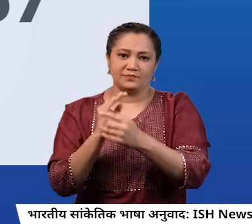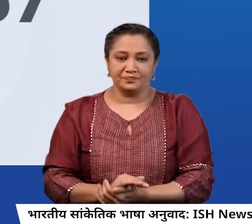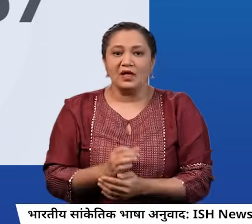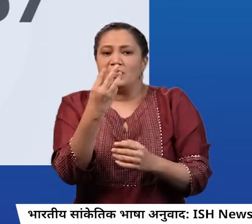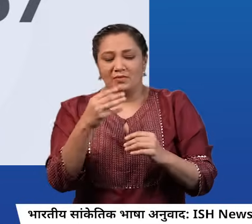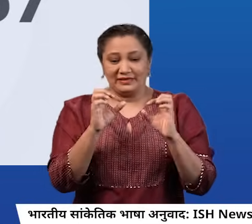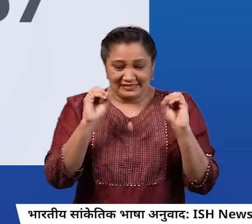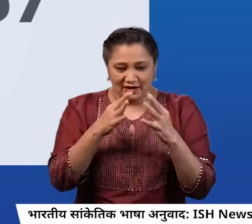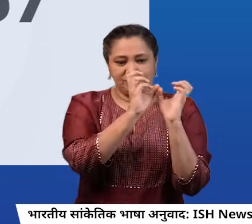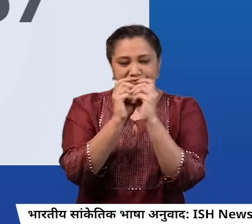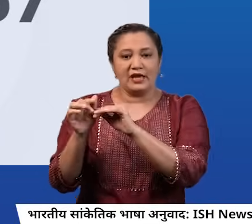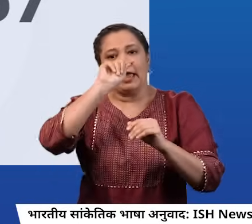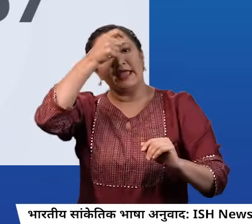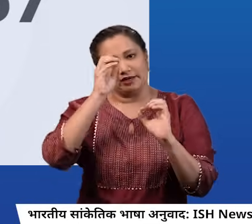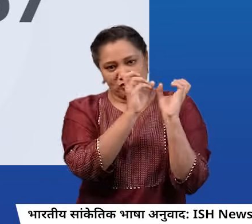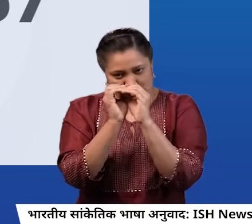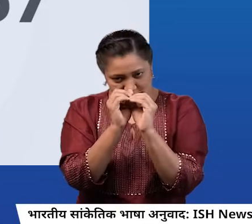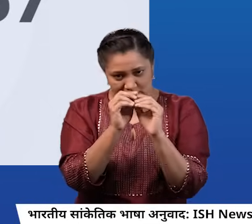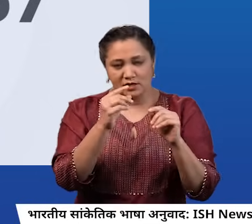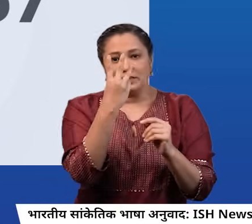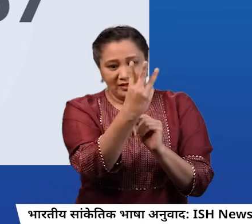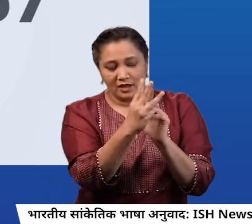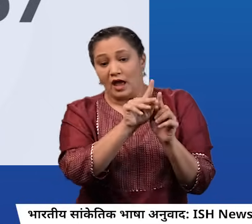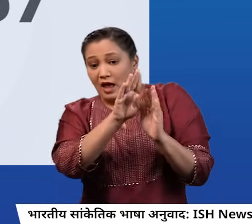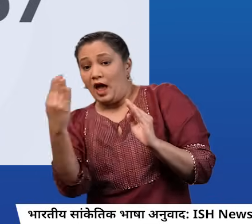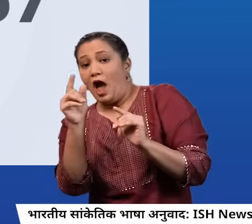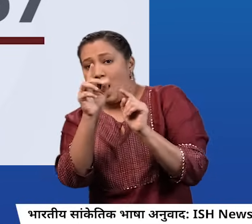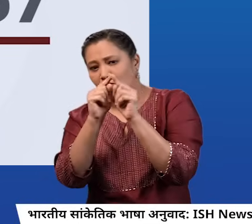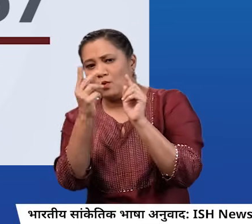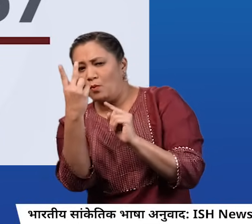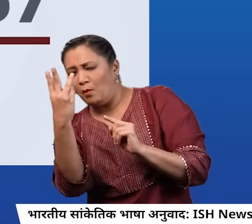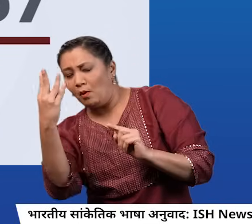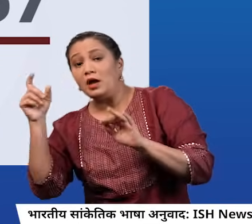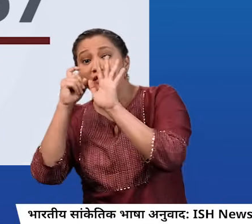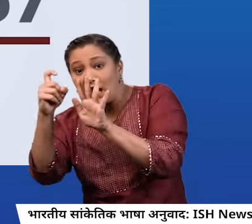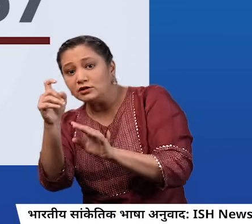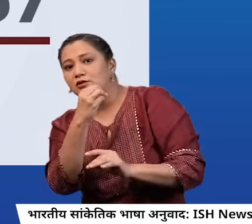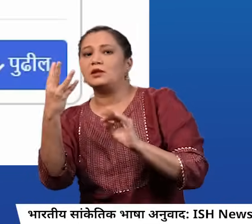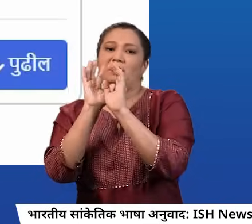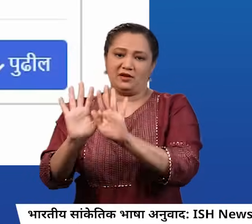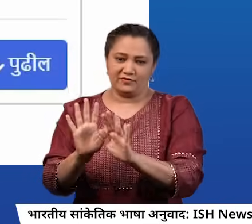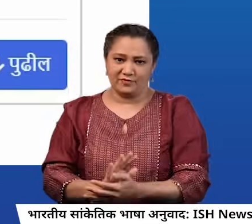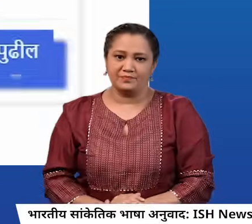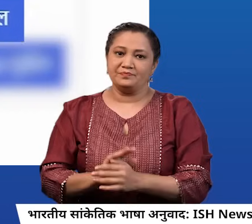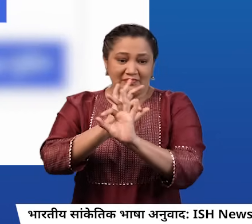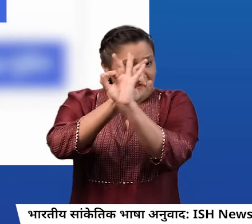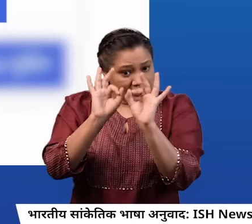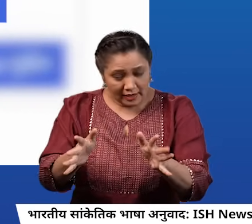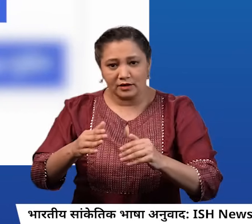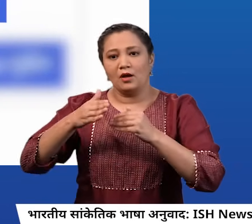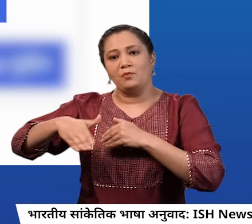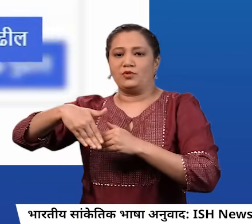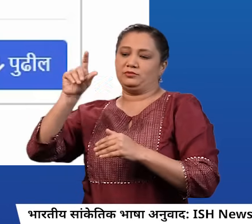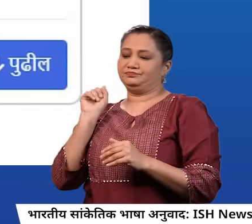या क्रमांकात पहिली ती नक्षर इंग्रजी अलफाबेट अस्तात आणी त्यान अंतर त्यात साथ अंकांचा समावेश अस्तू हे जाल की मग